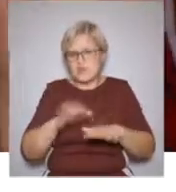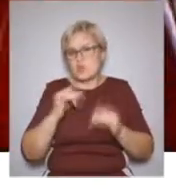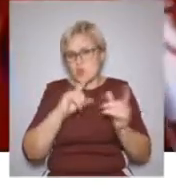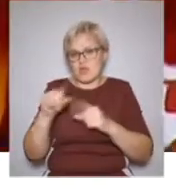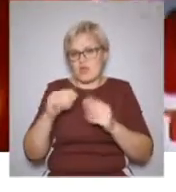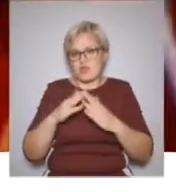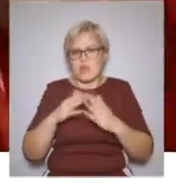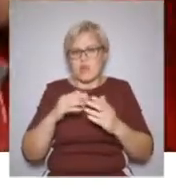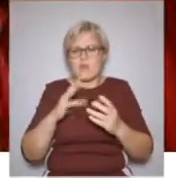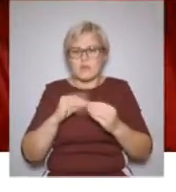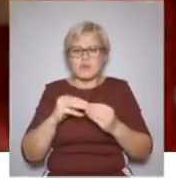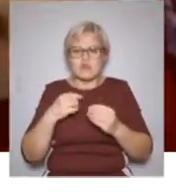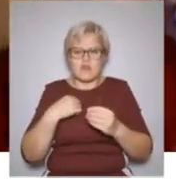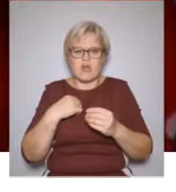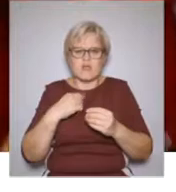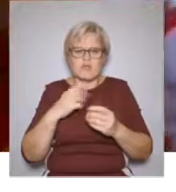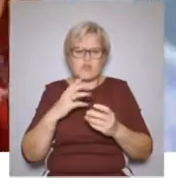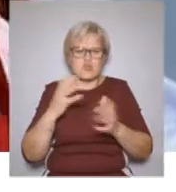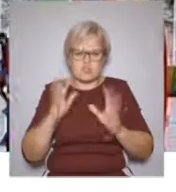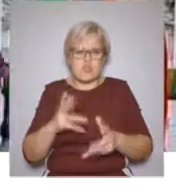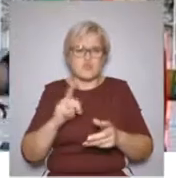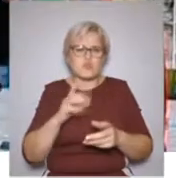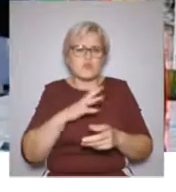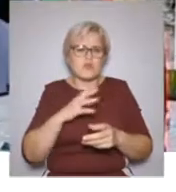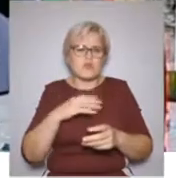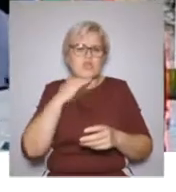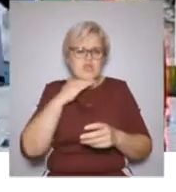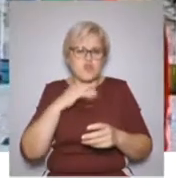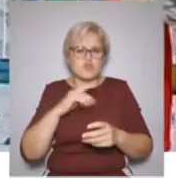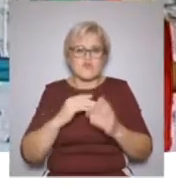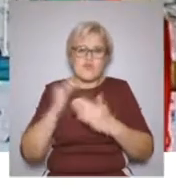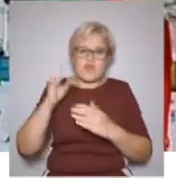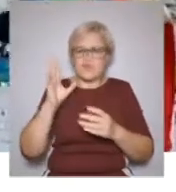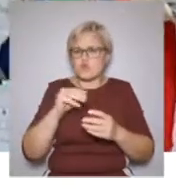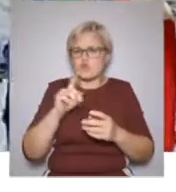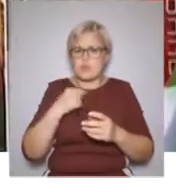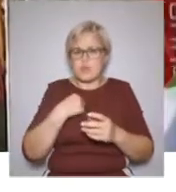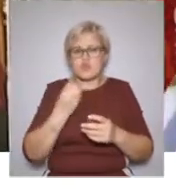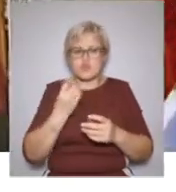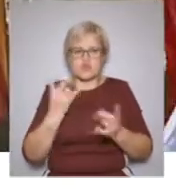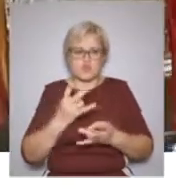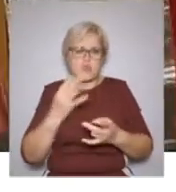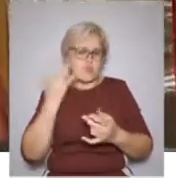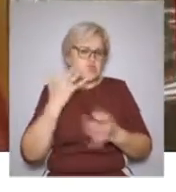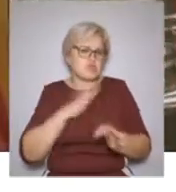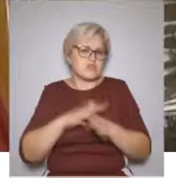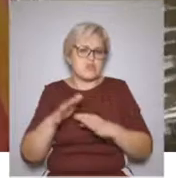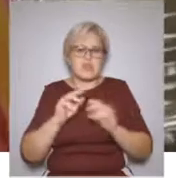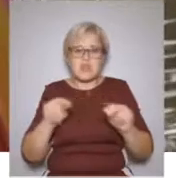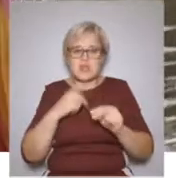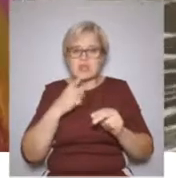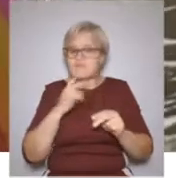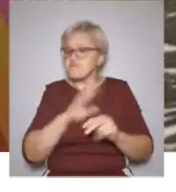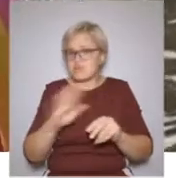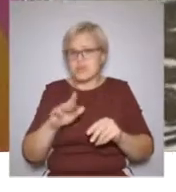на самом деле этот дофу но мне в принципе уже на ноту и олимпиаде просто хотелось несколько дней